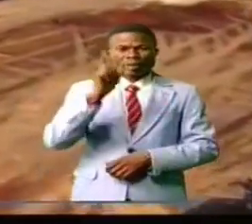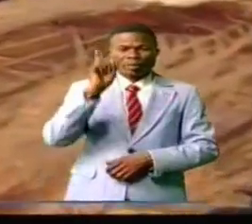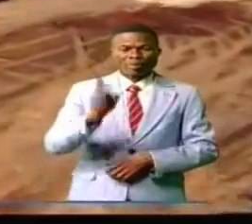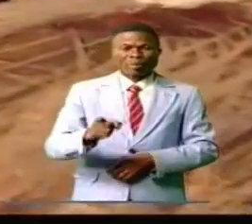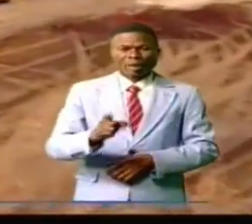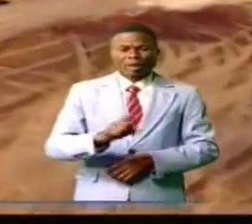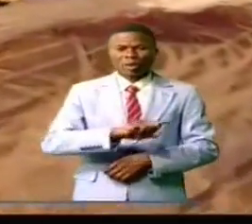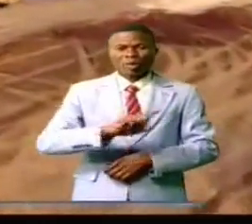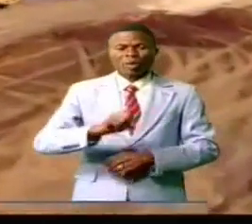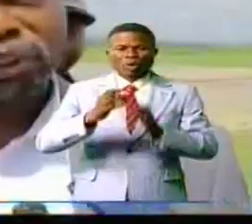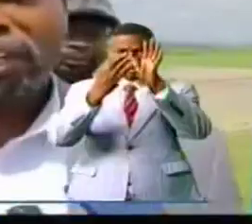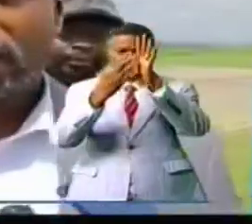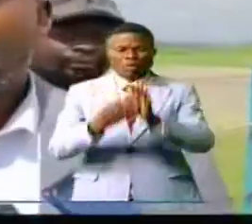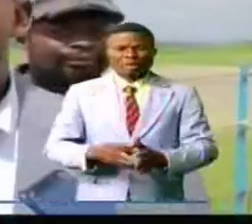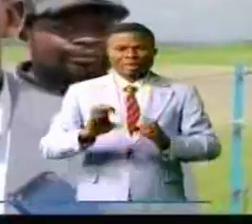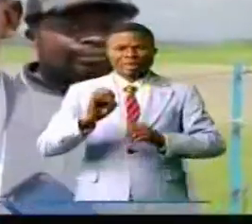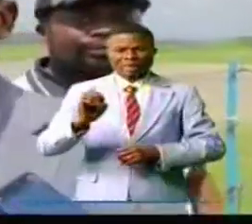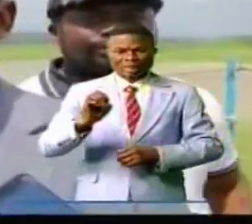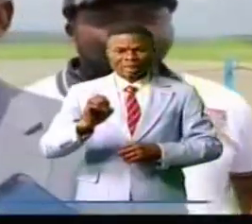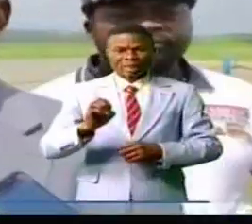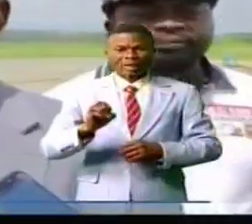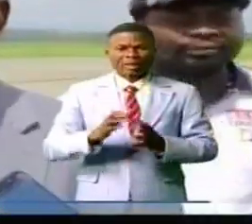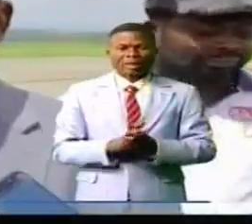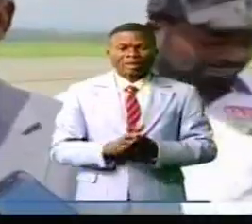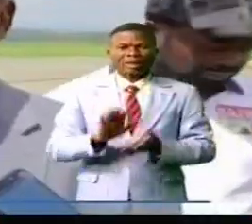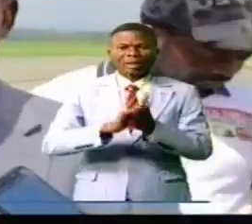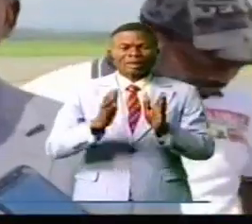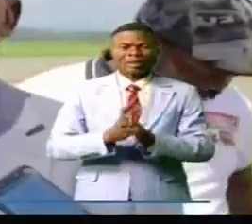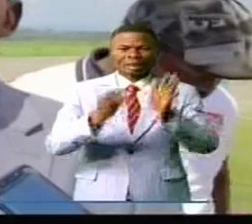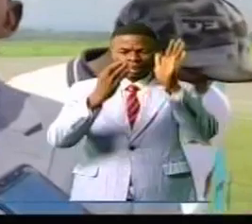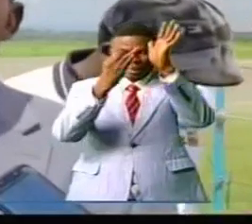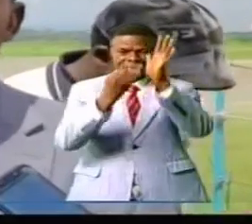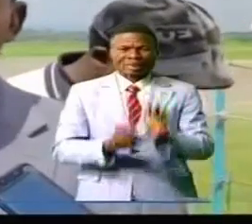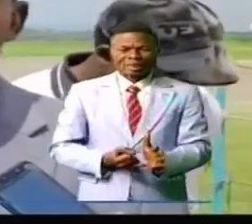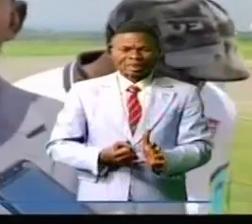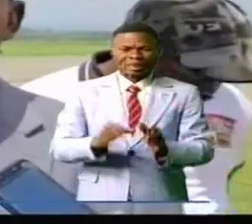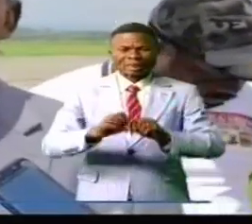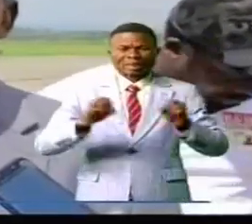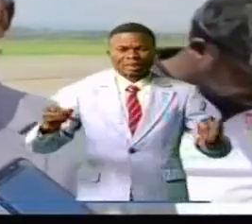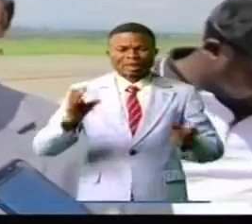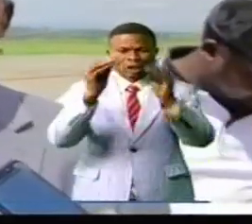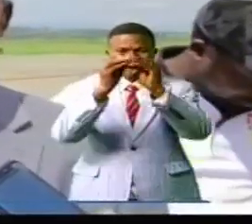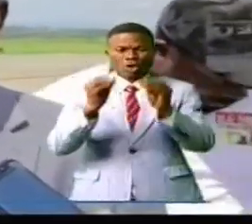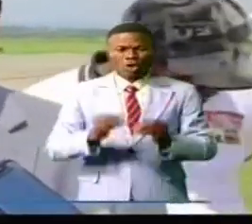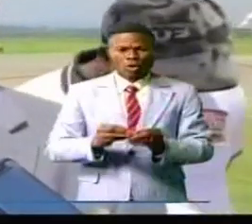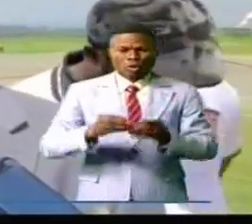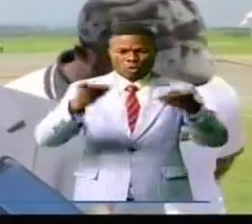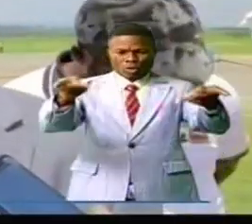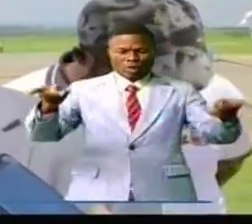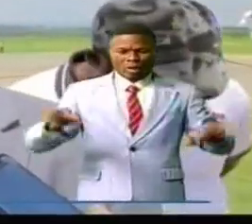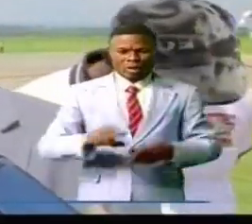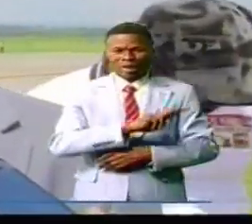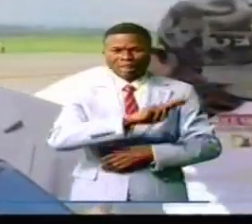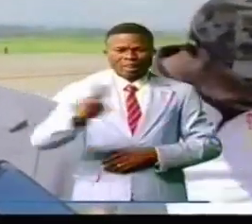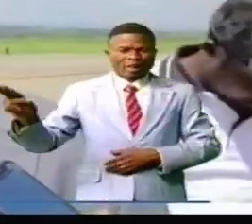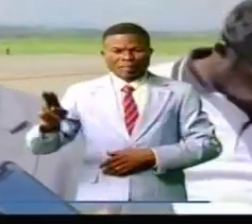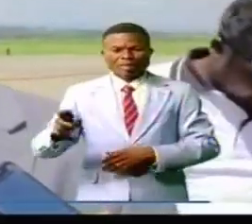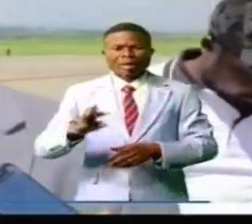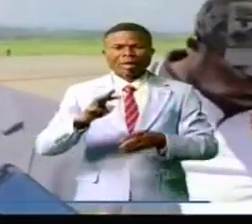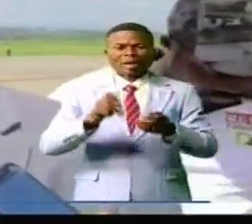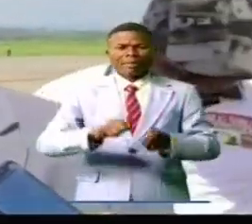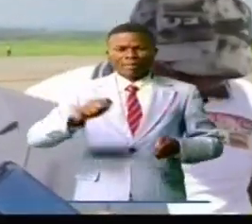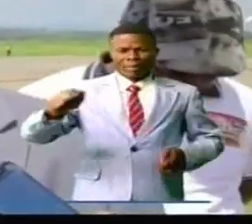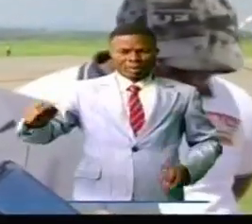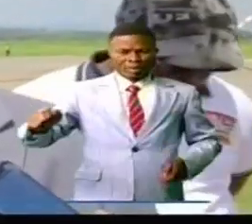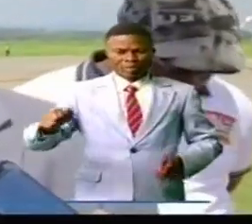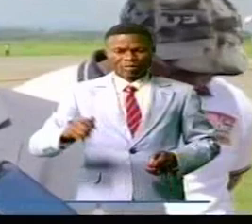1850 qui est permanente. Il faut prolonger à 650 pour avoir un total de 2000 mètres.